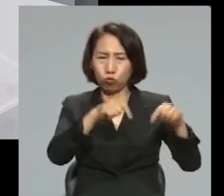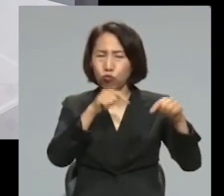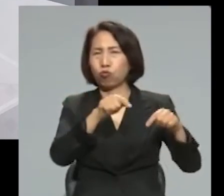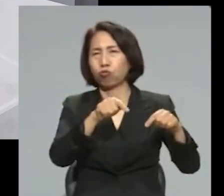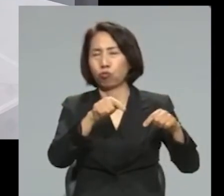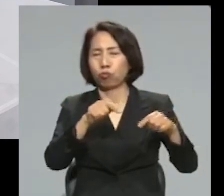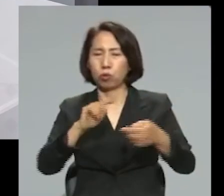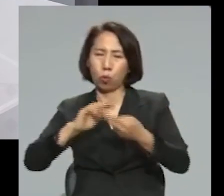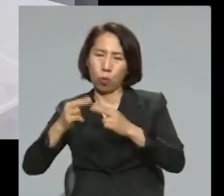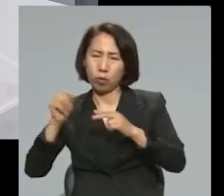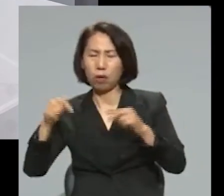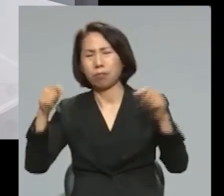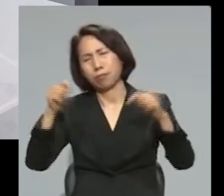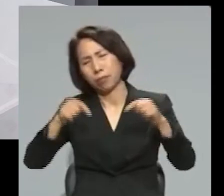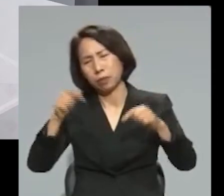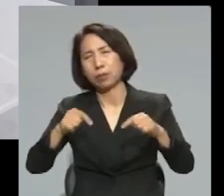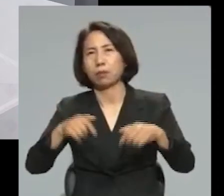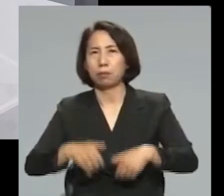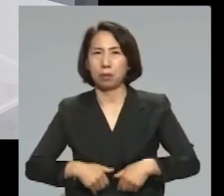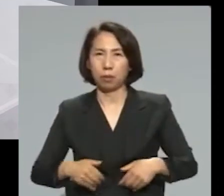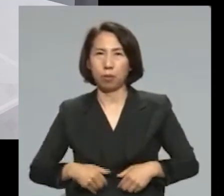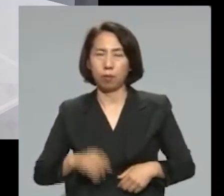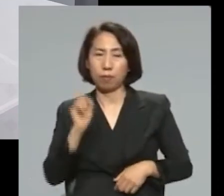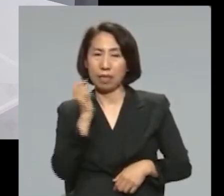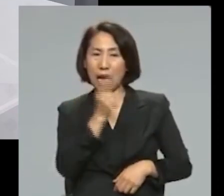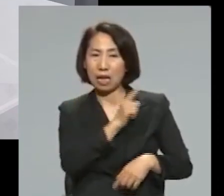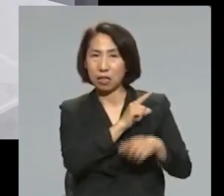중요하다고 생각합니다. 달성군과